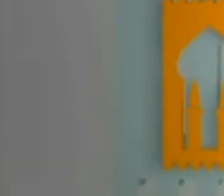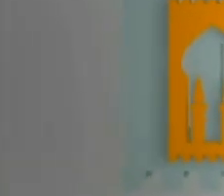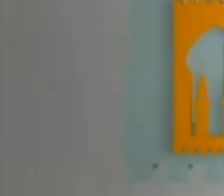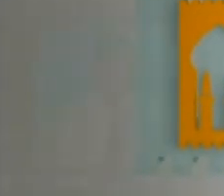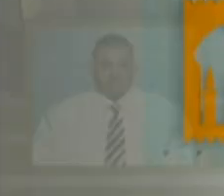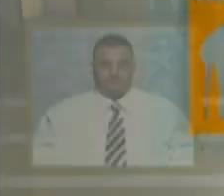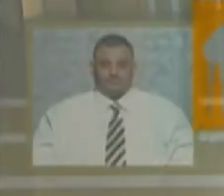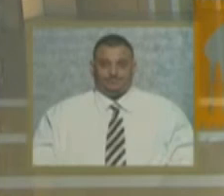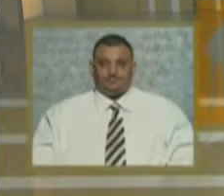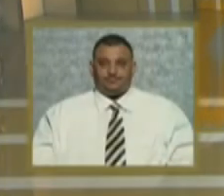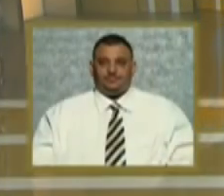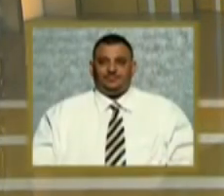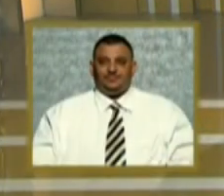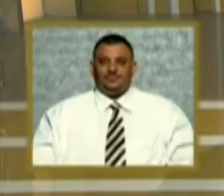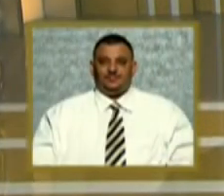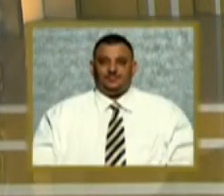ذريتي،